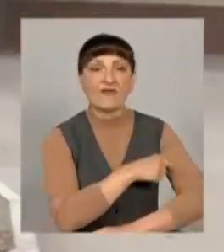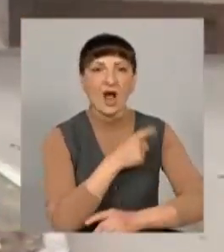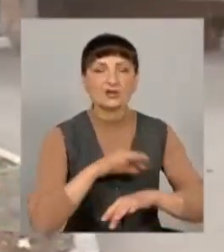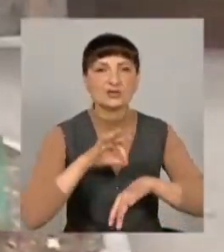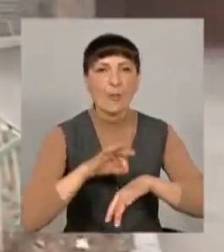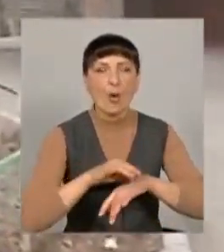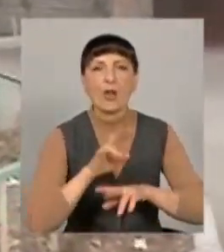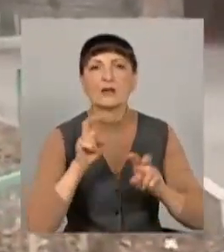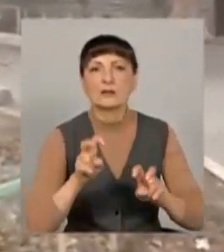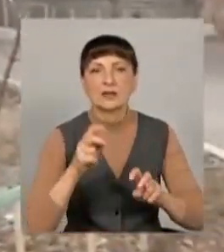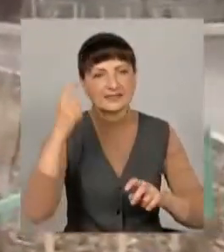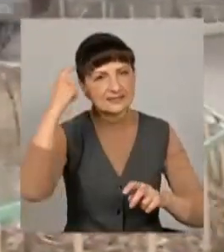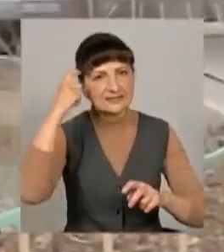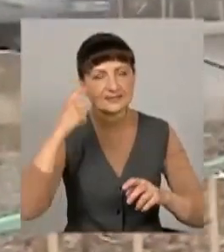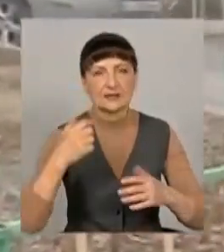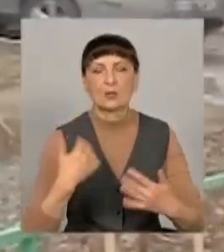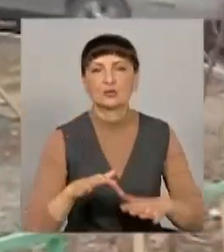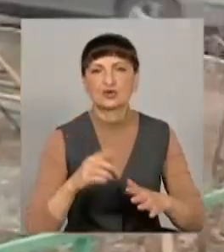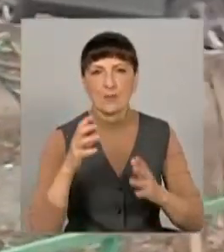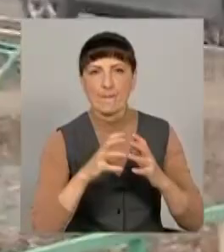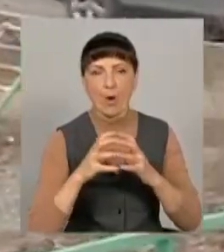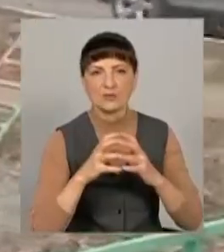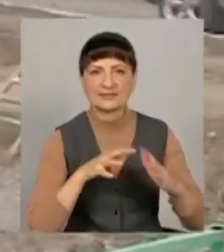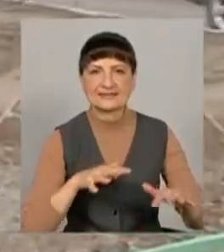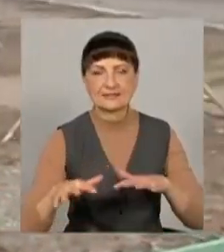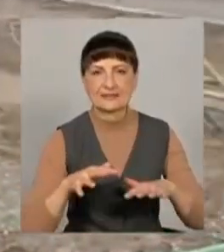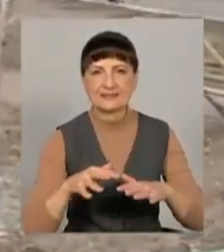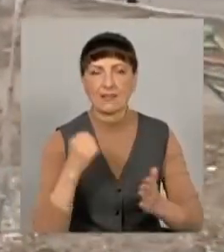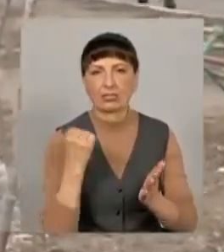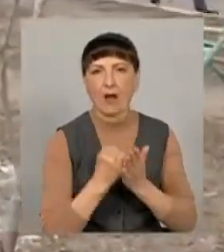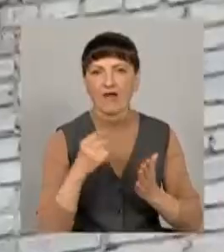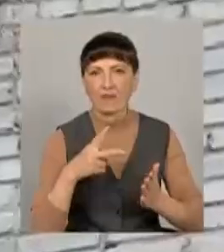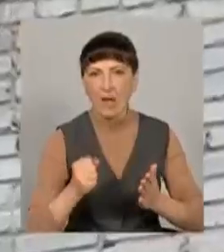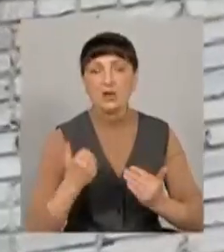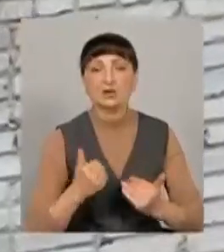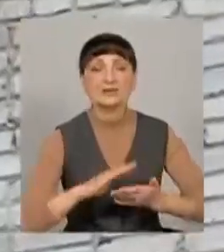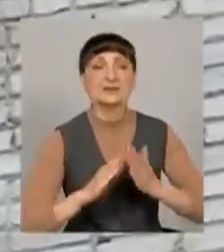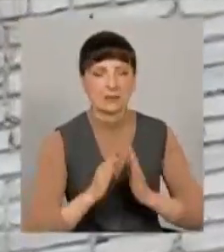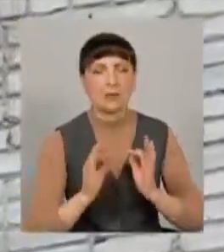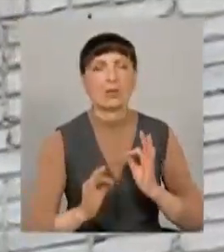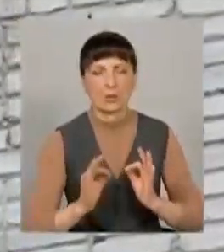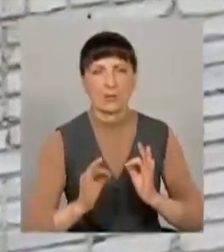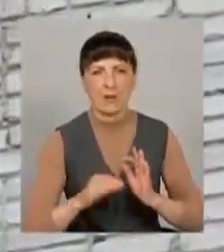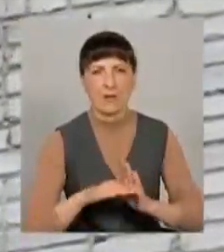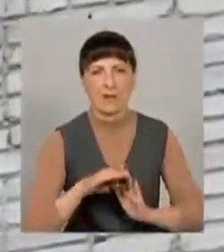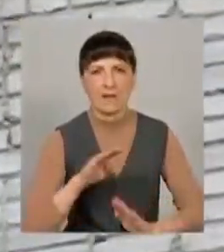диагностировали у малыша закрытую черепно-мозговую травму и сотрясение головного мозга. Сейчас его состояние стабильное.